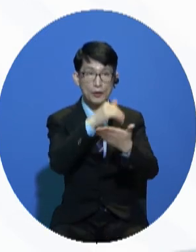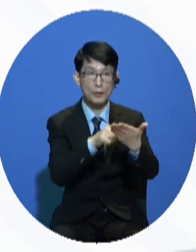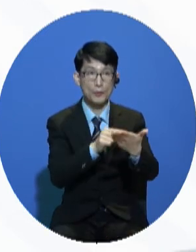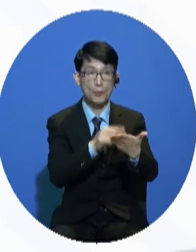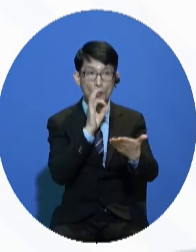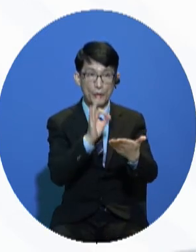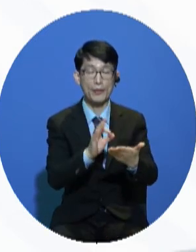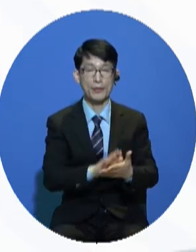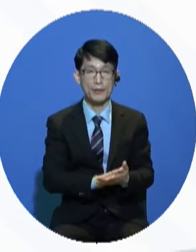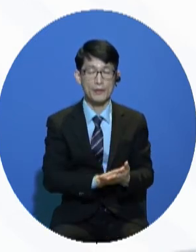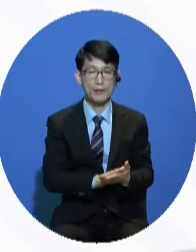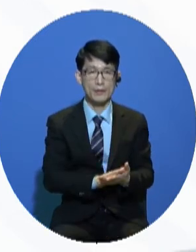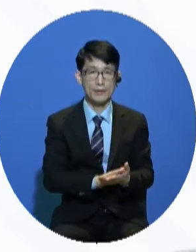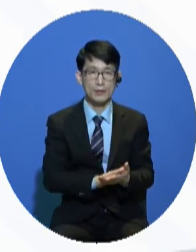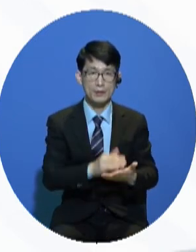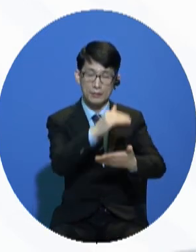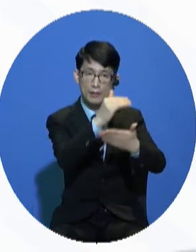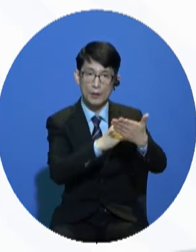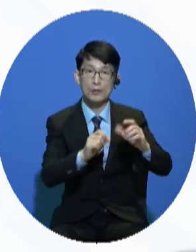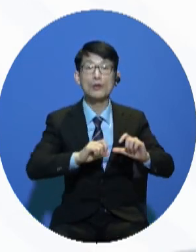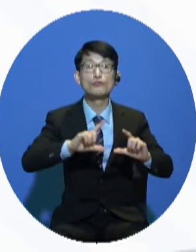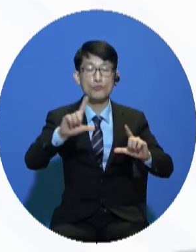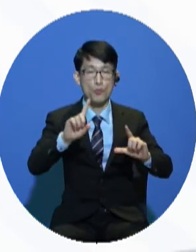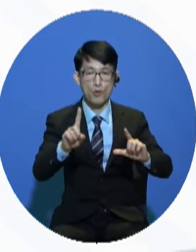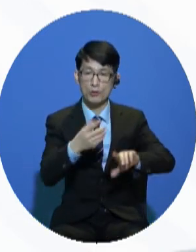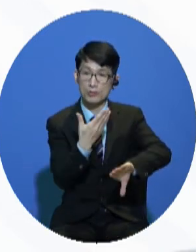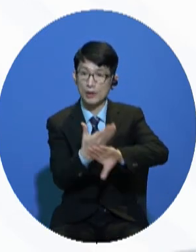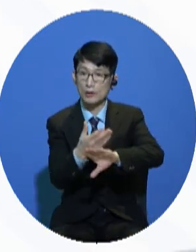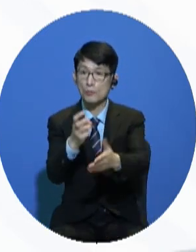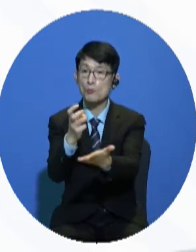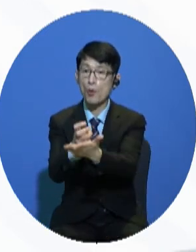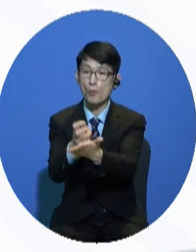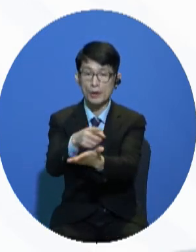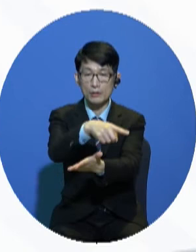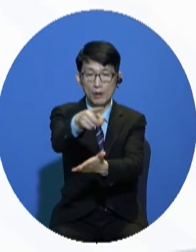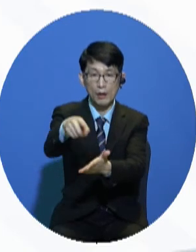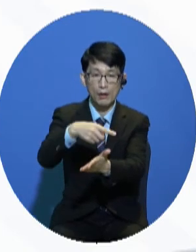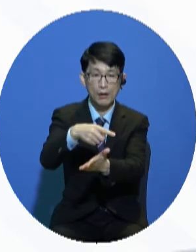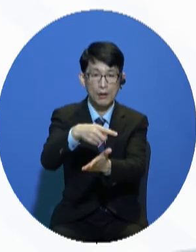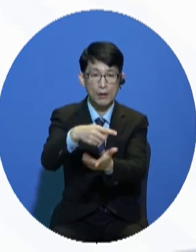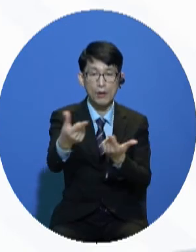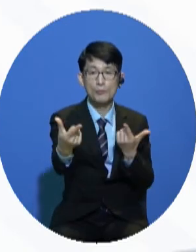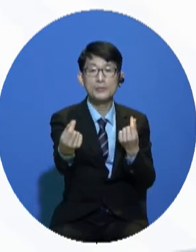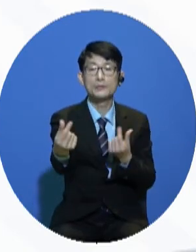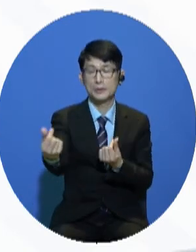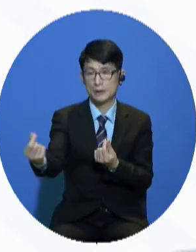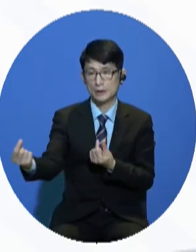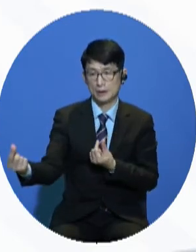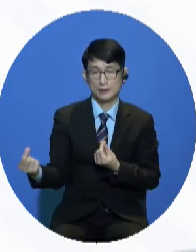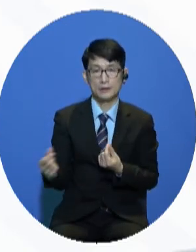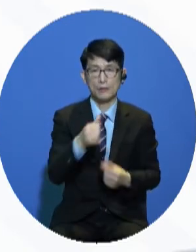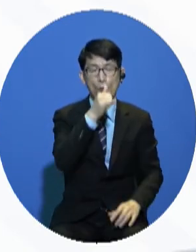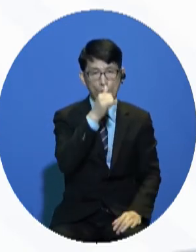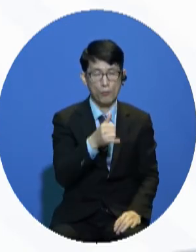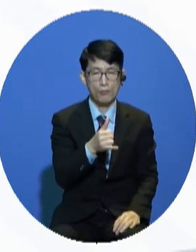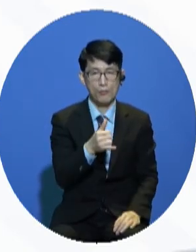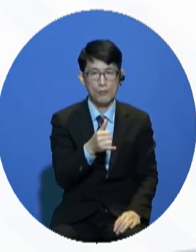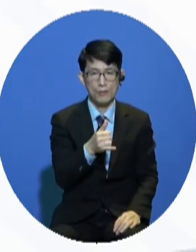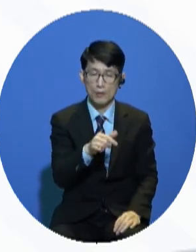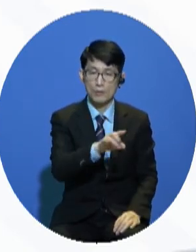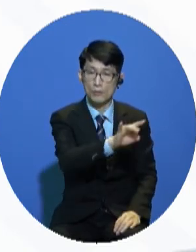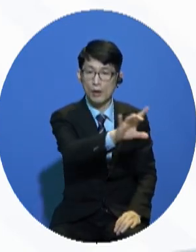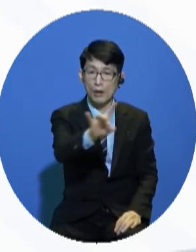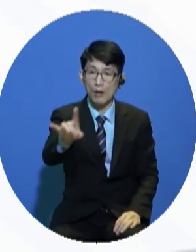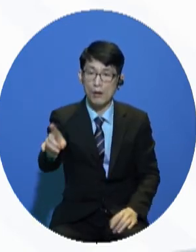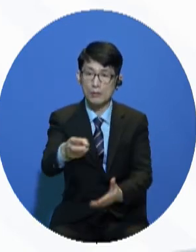조금 많긴 한데요, 이 내용의 상당수가 다른 개별법에 규정되어 있거나 중복되거나 정부 조직법에 따른 행정 각부의